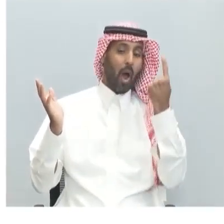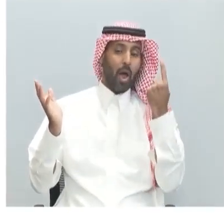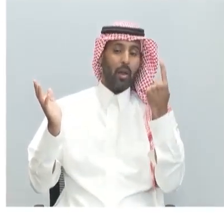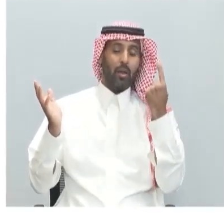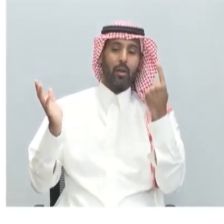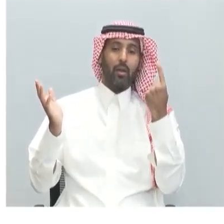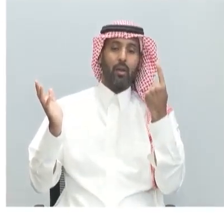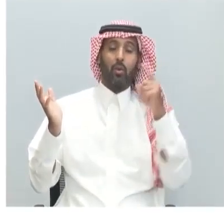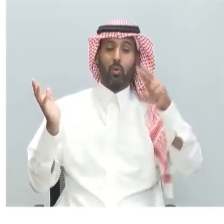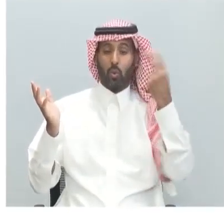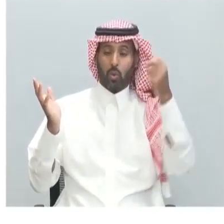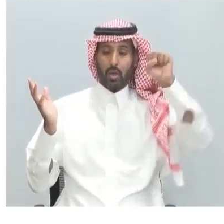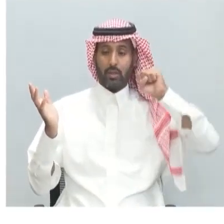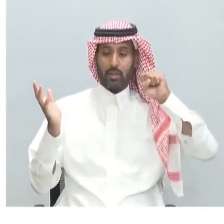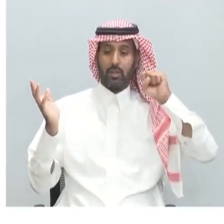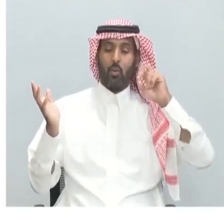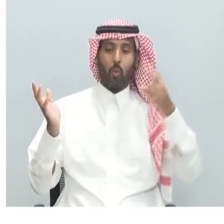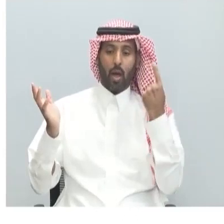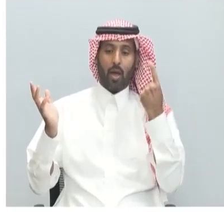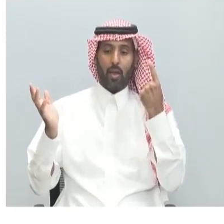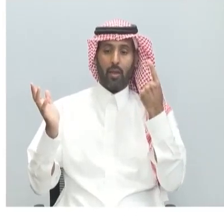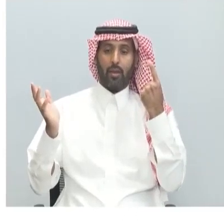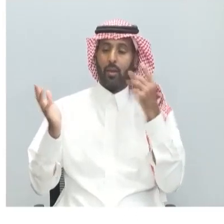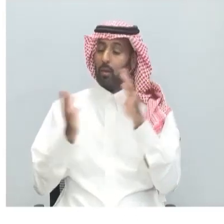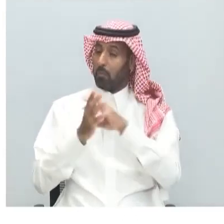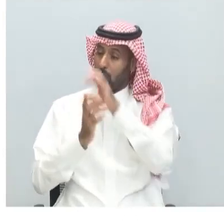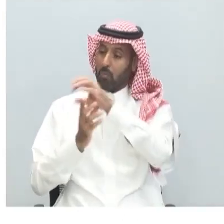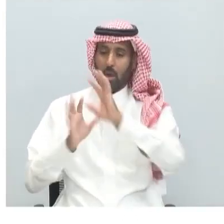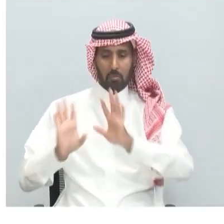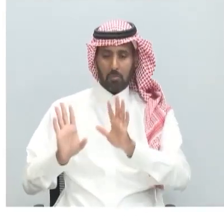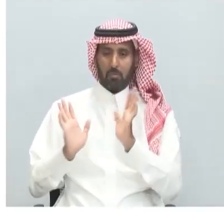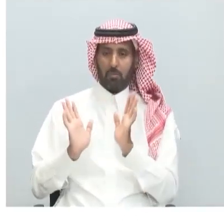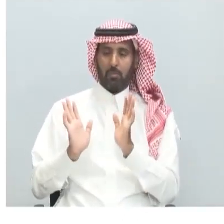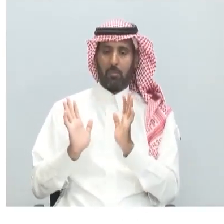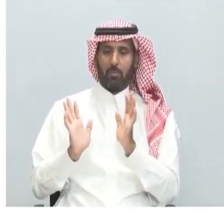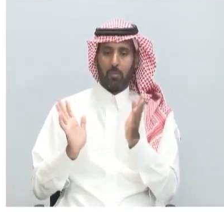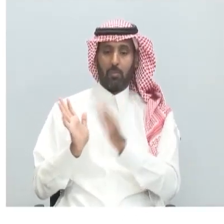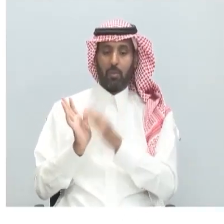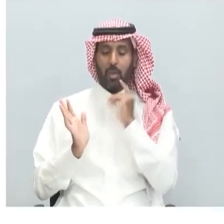فساقول تو اس وانتهي من التوزيع هنا